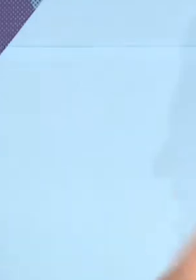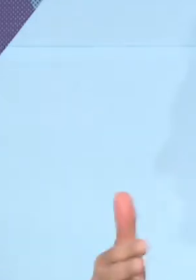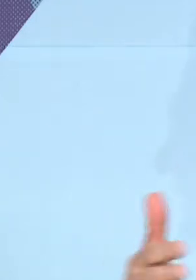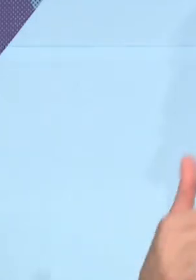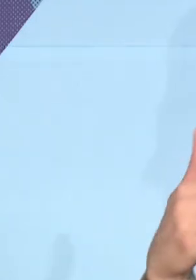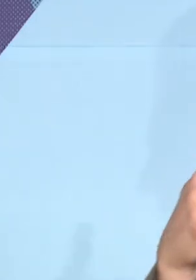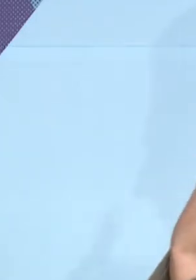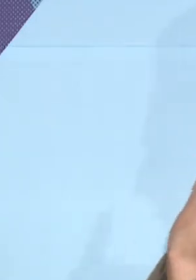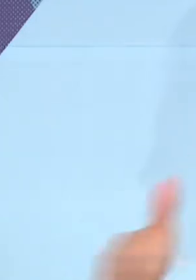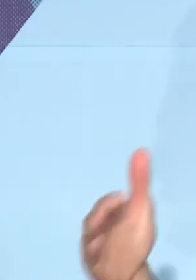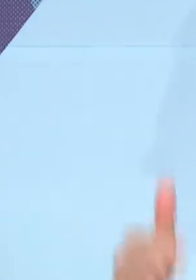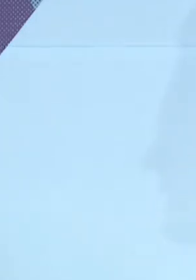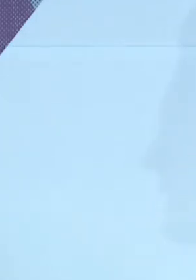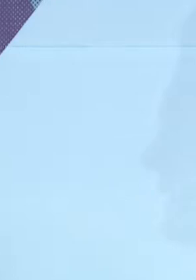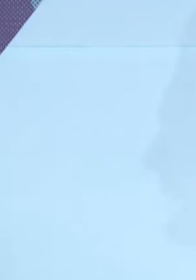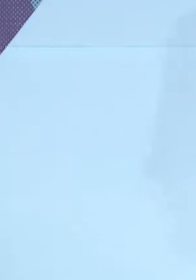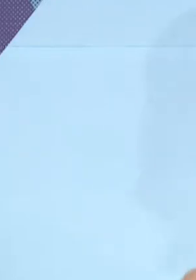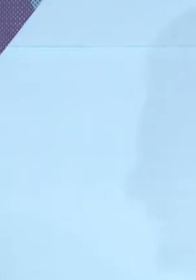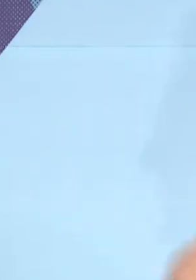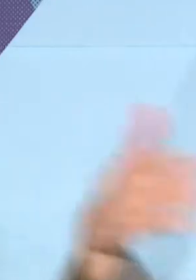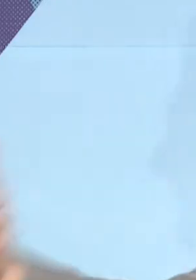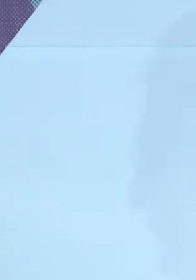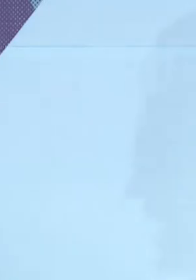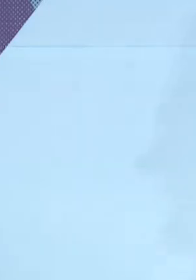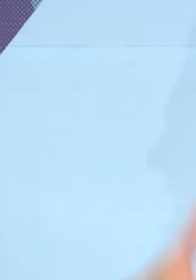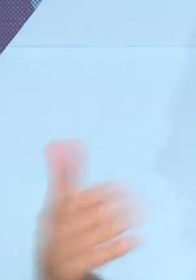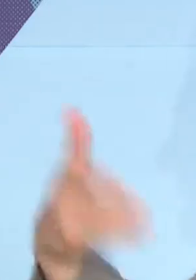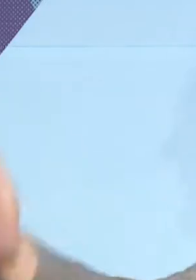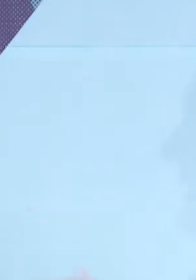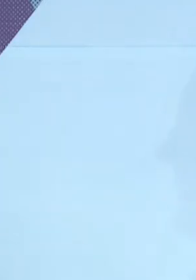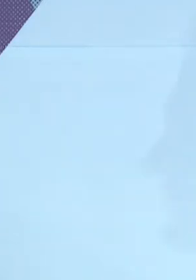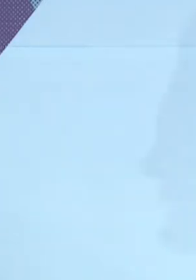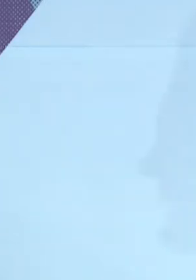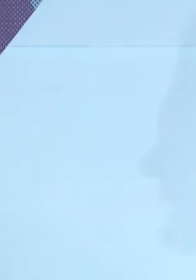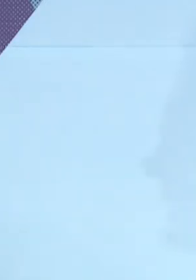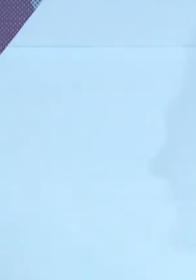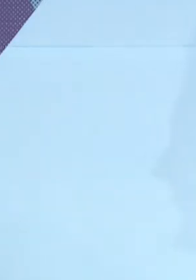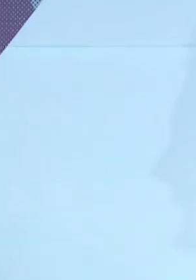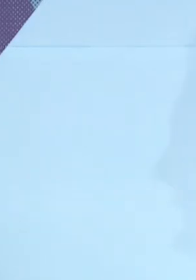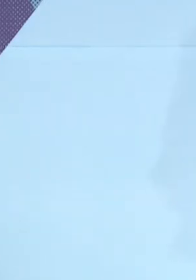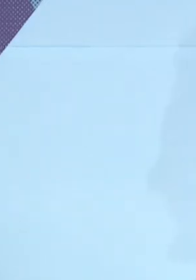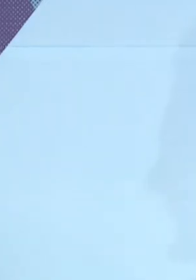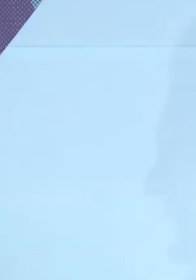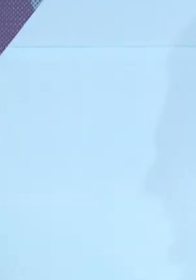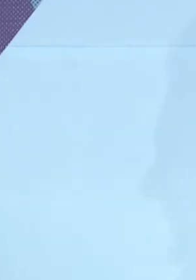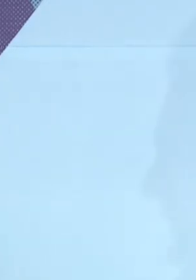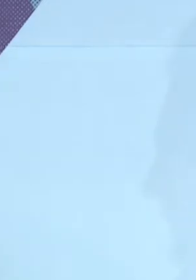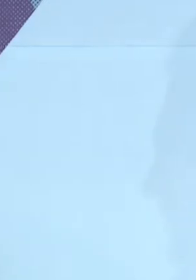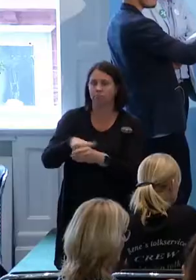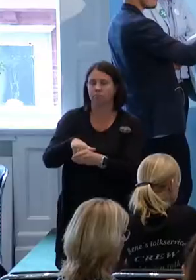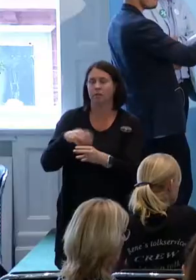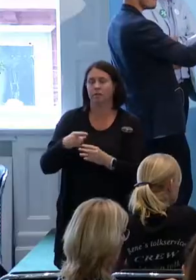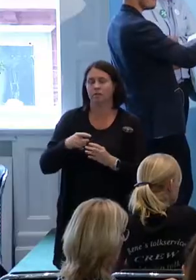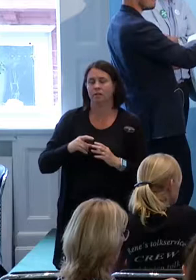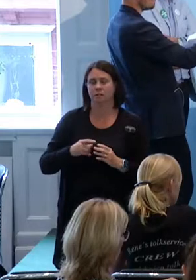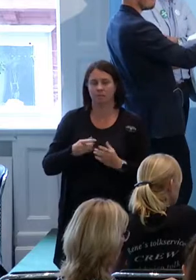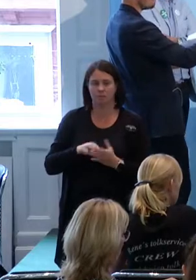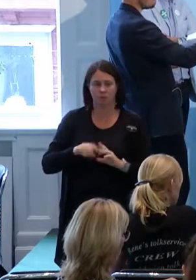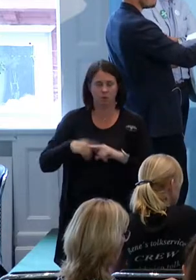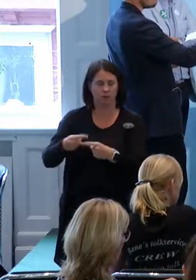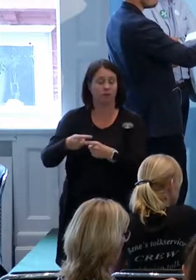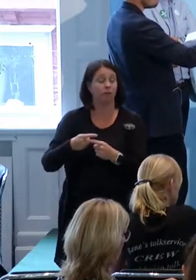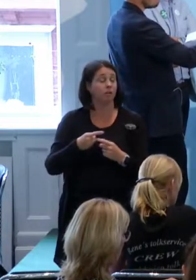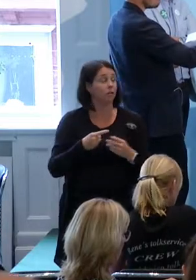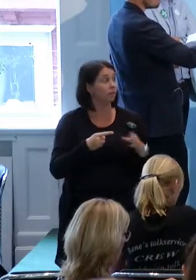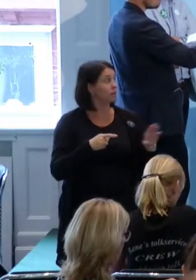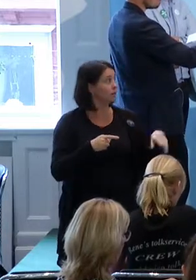nivåer egentligen. För att få med oss hela vårt land i den samhällsutvecklingen. Anna, en sak. Ja, men jag tror det handlar väldigt